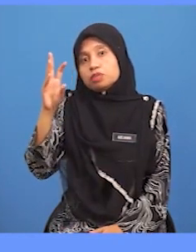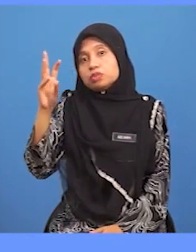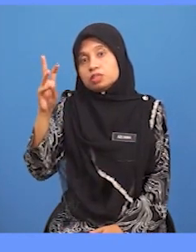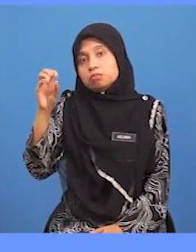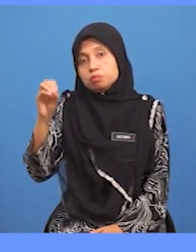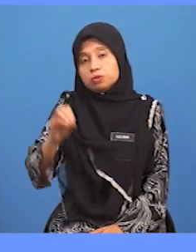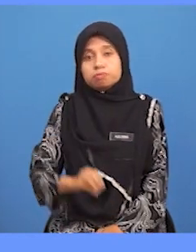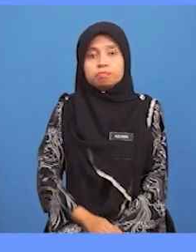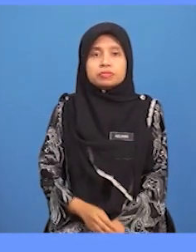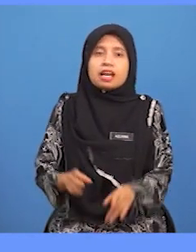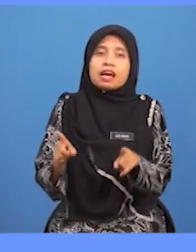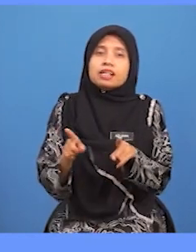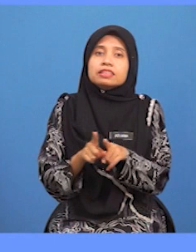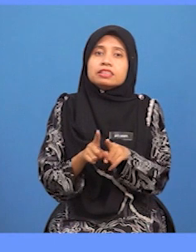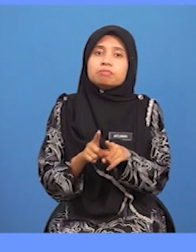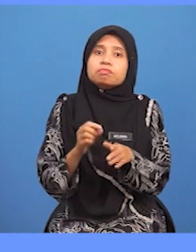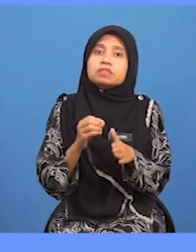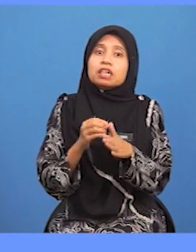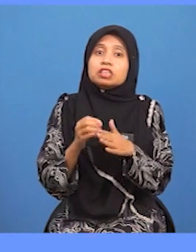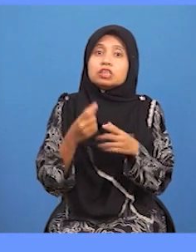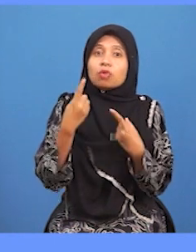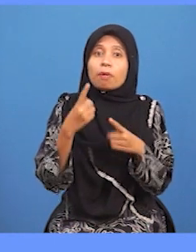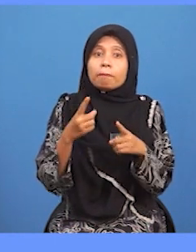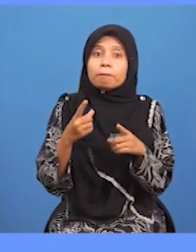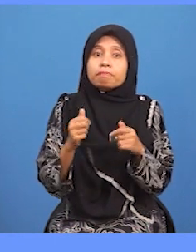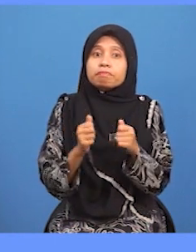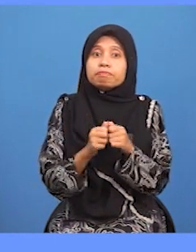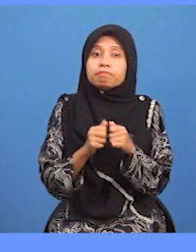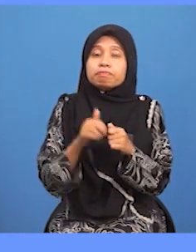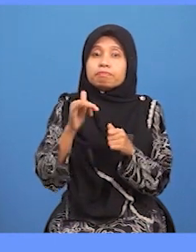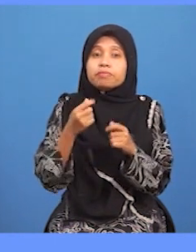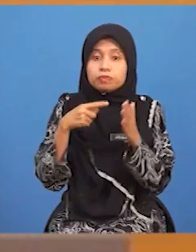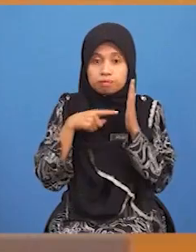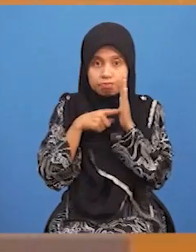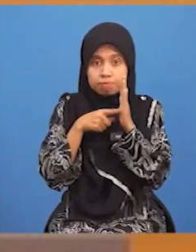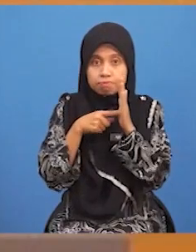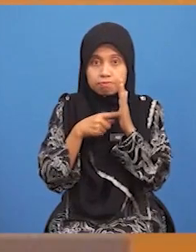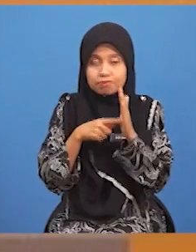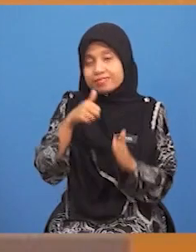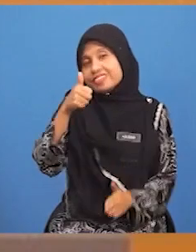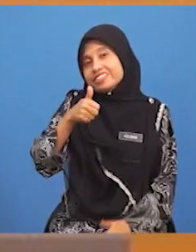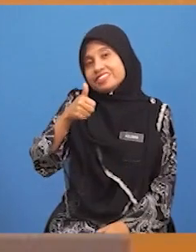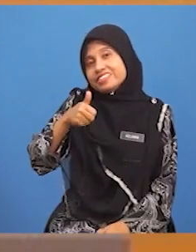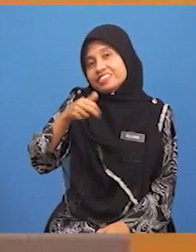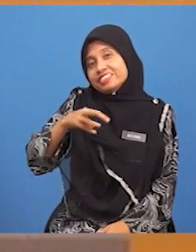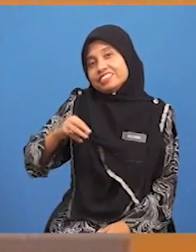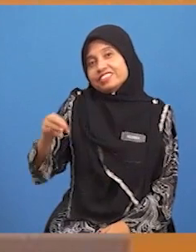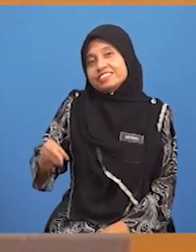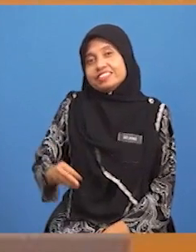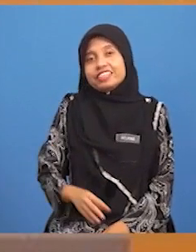RM90,660. Sama tak jawapan murid-murid dengan jawapan yang ditunjukkan di sini? Bagus,